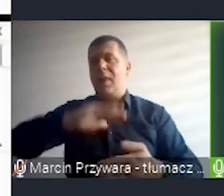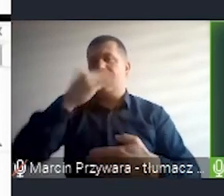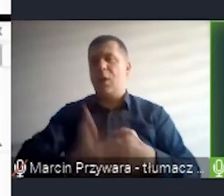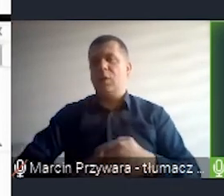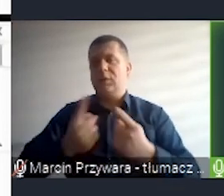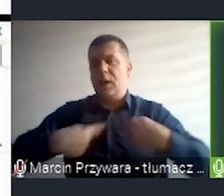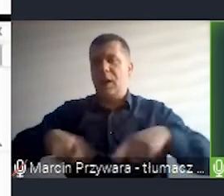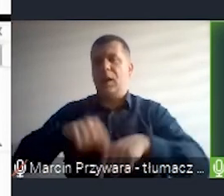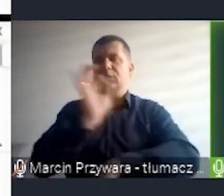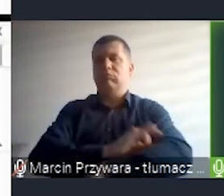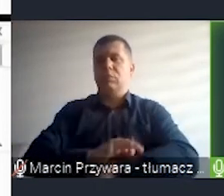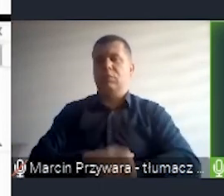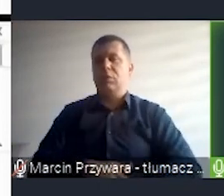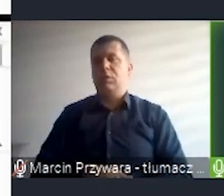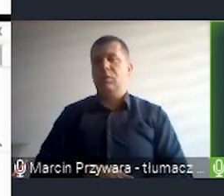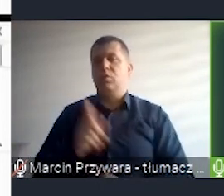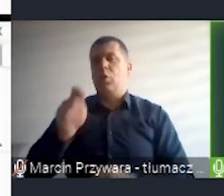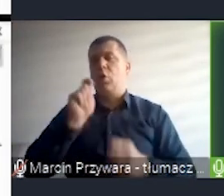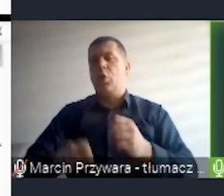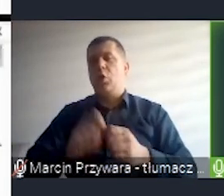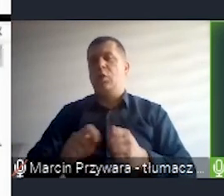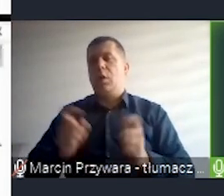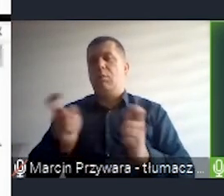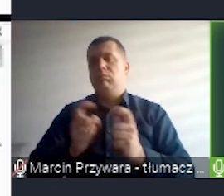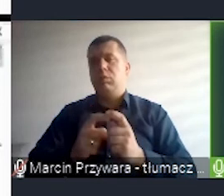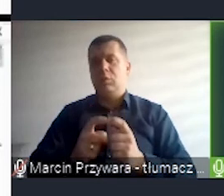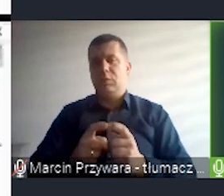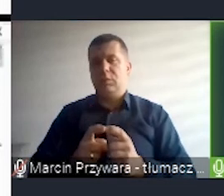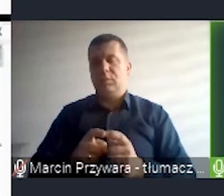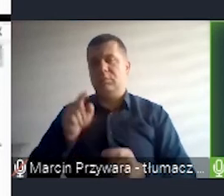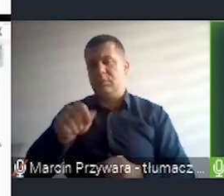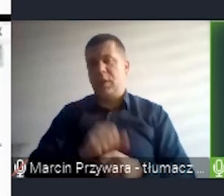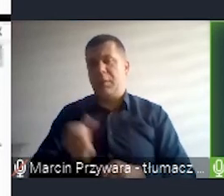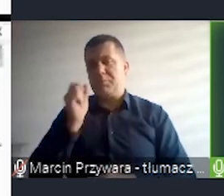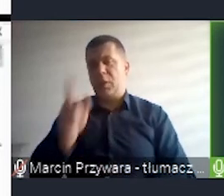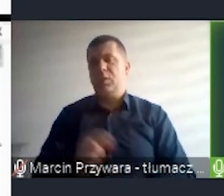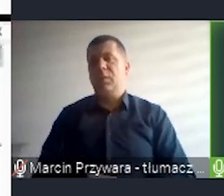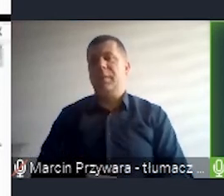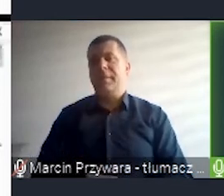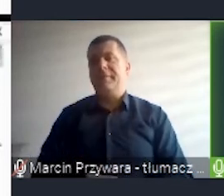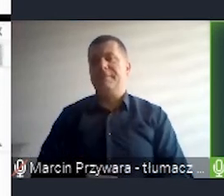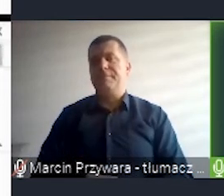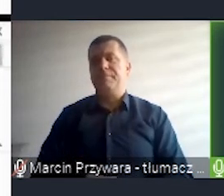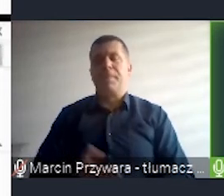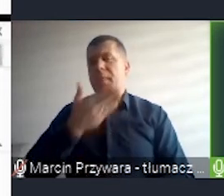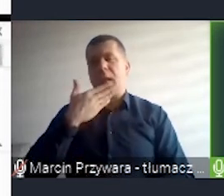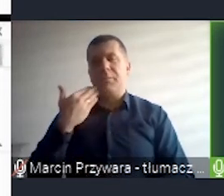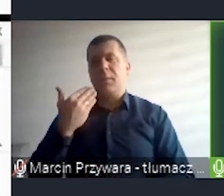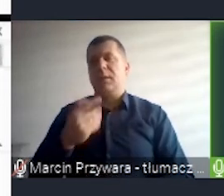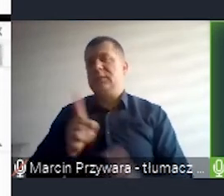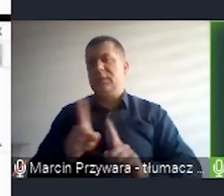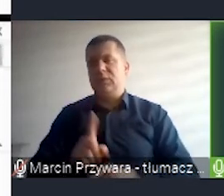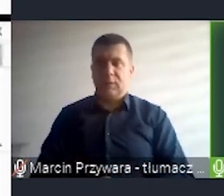realizacji projektu. Ono się tu w kontroli w trakcie realizacji pojawia, natomiast nie ma jakiegoś takiego ogromnego